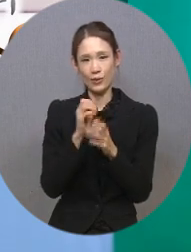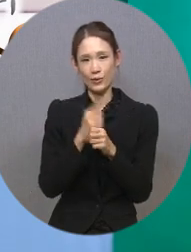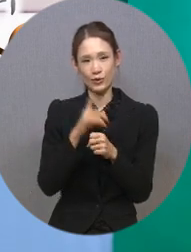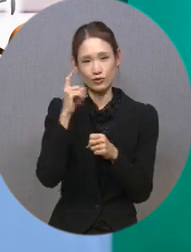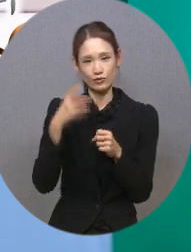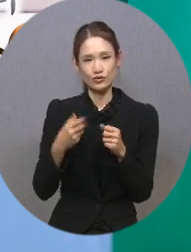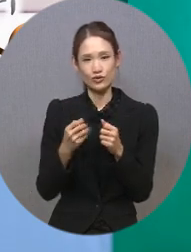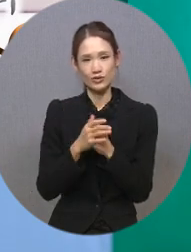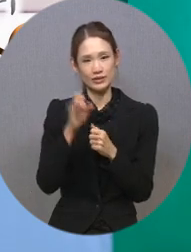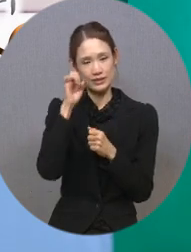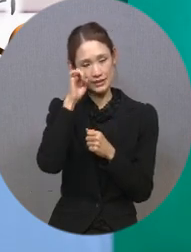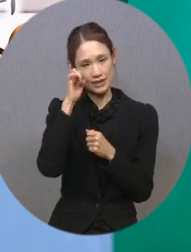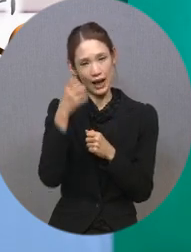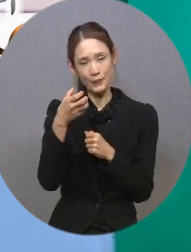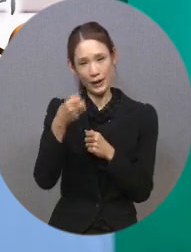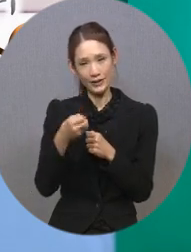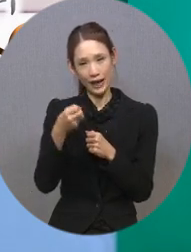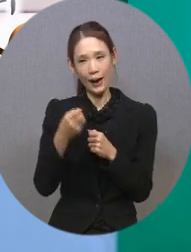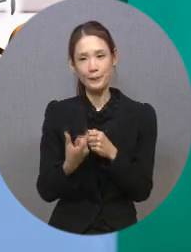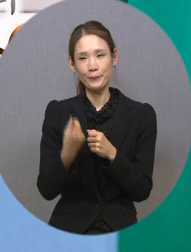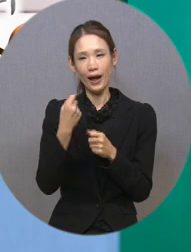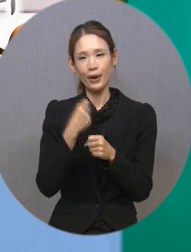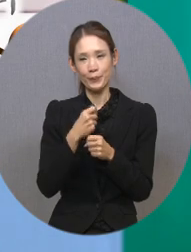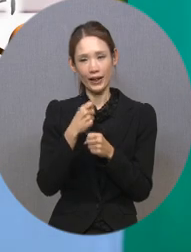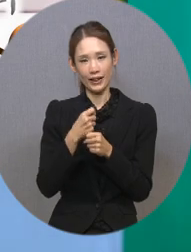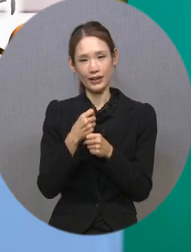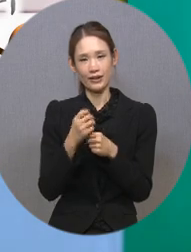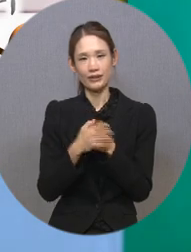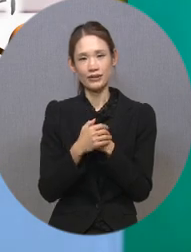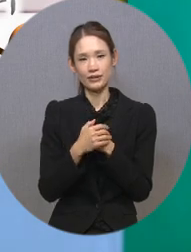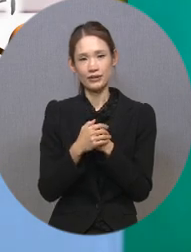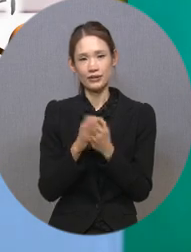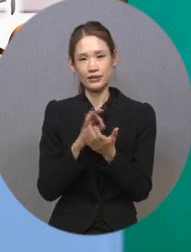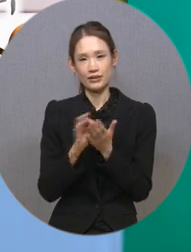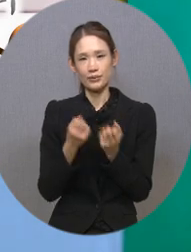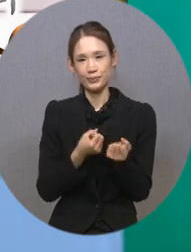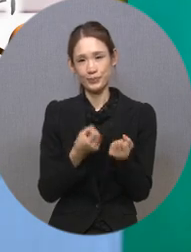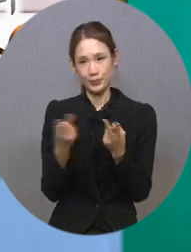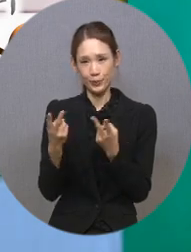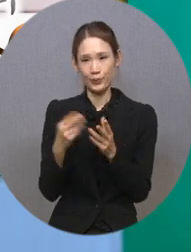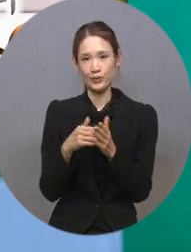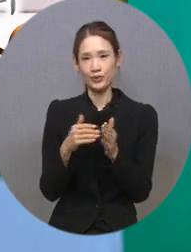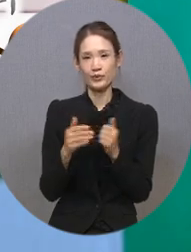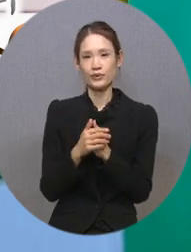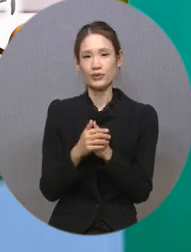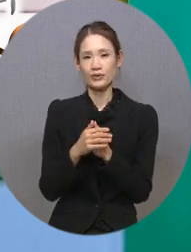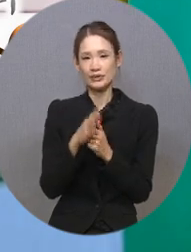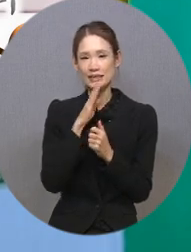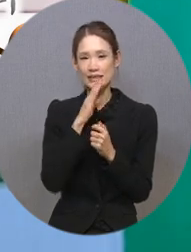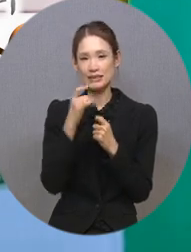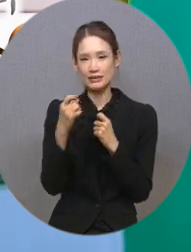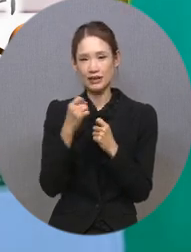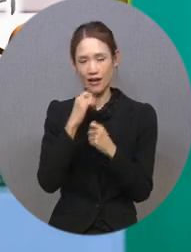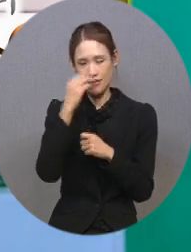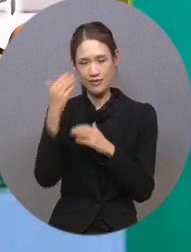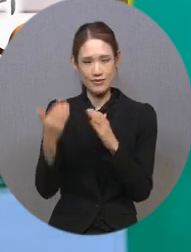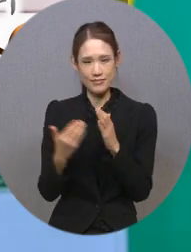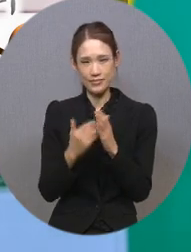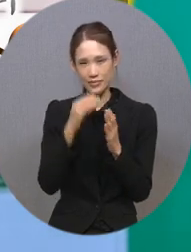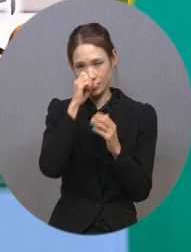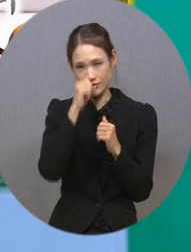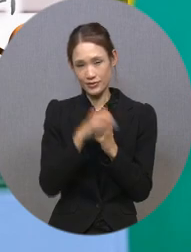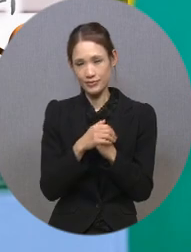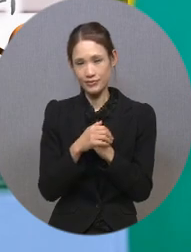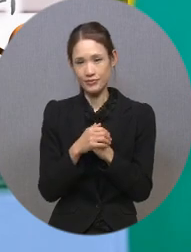우유를 새벽에 짠 걸로 바로 가공을 해서 소비자한테 보내드리고 있습니다. 그래서 신선도를 최우선으로 하고